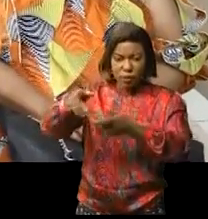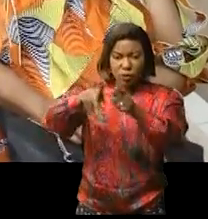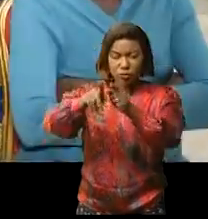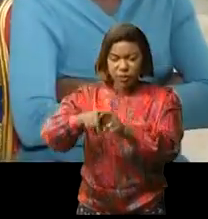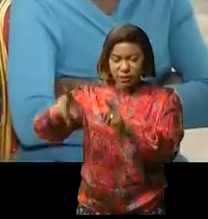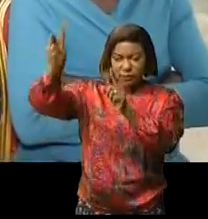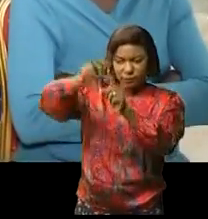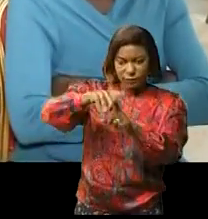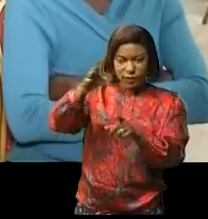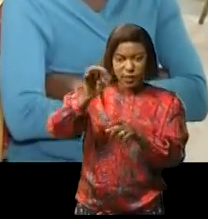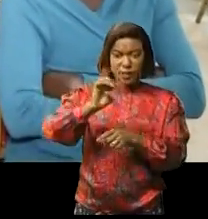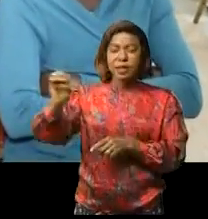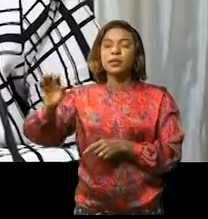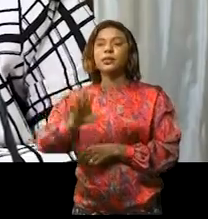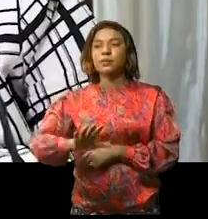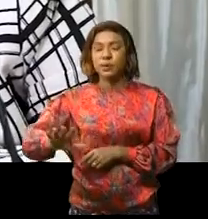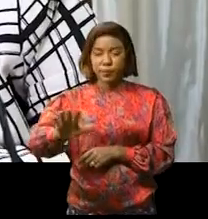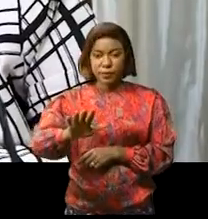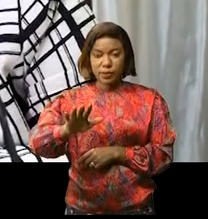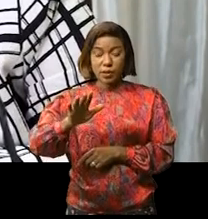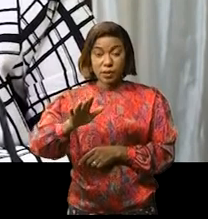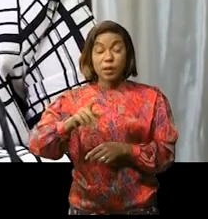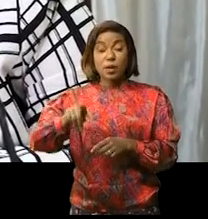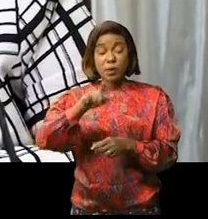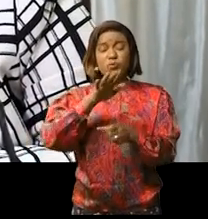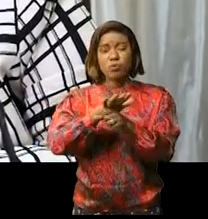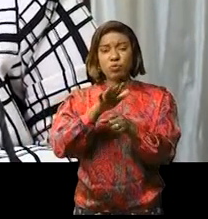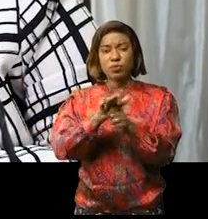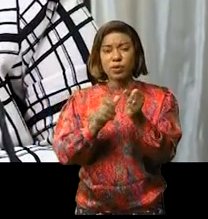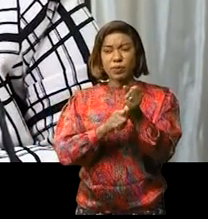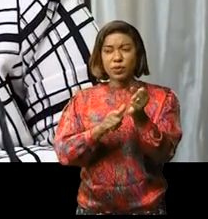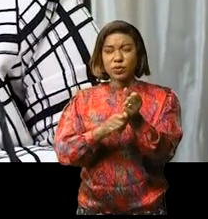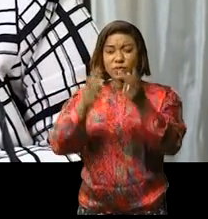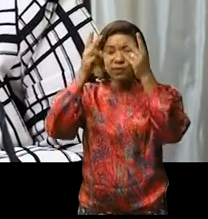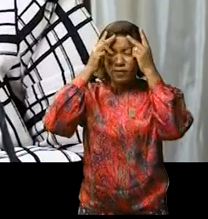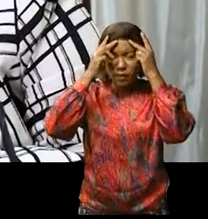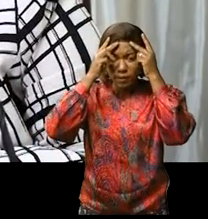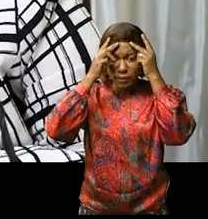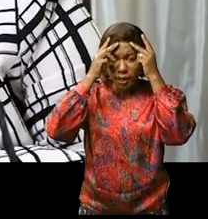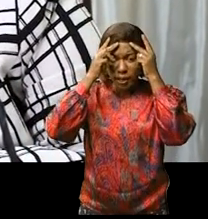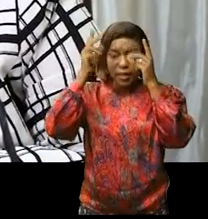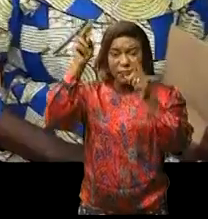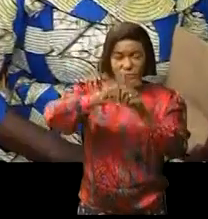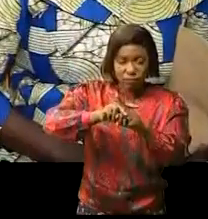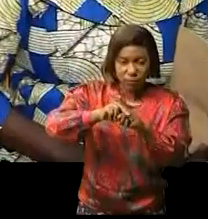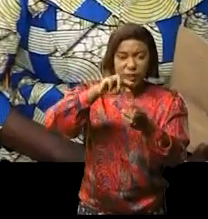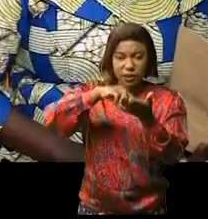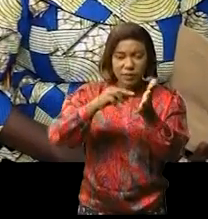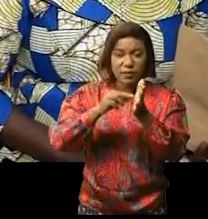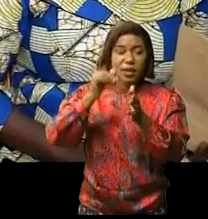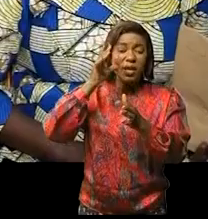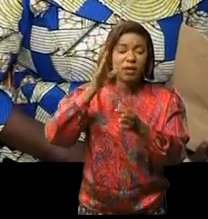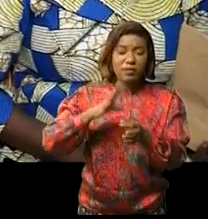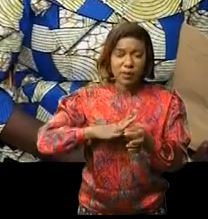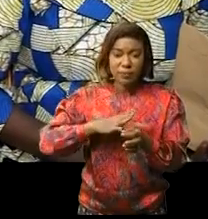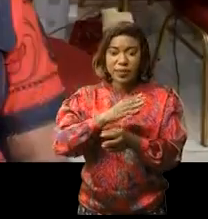prévaut à l'est du pays. Il faut relever que la plupart des victimes de ces atrocités sont les femmes et les filles. C'est dans ce